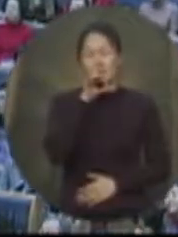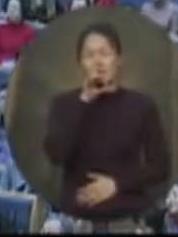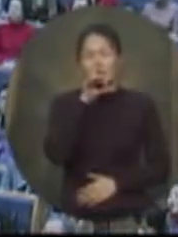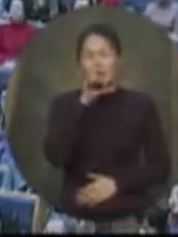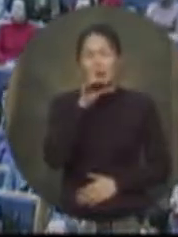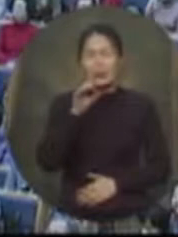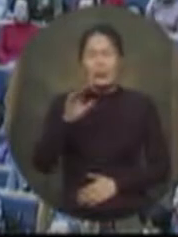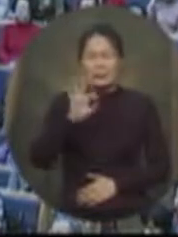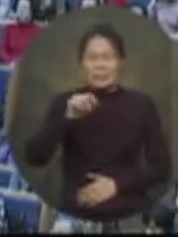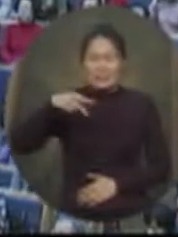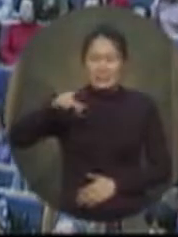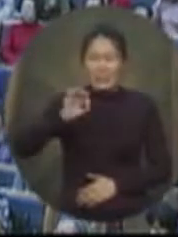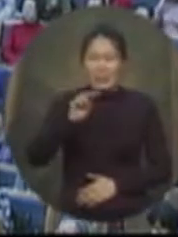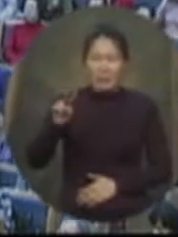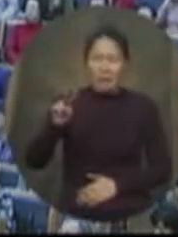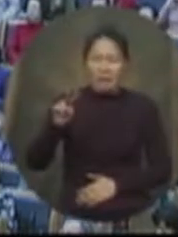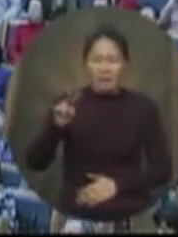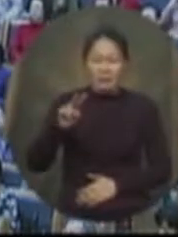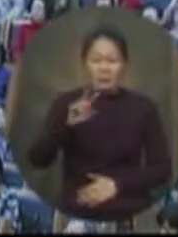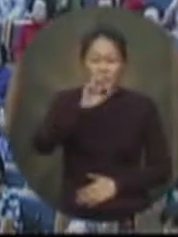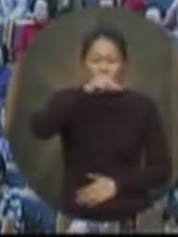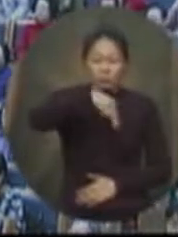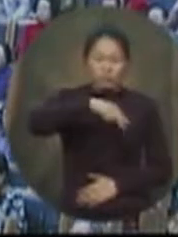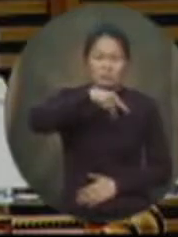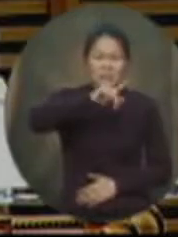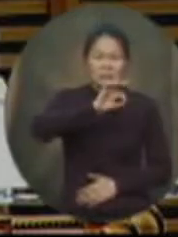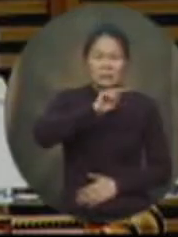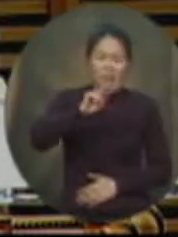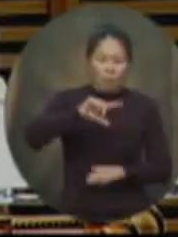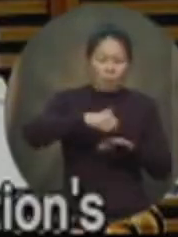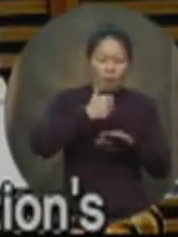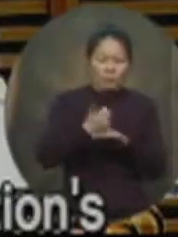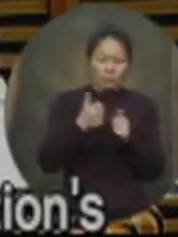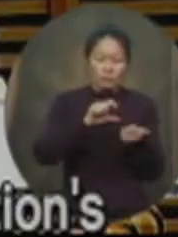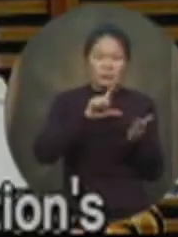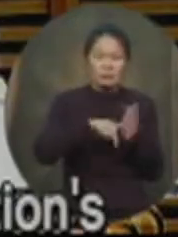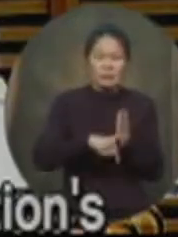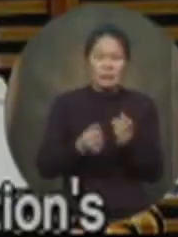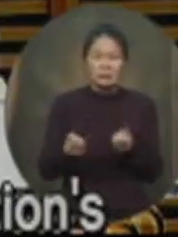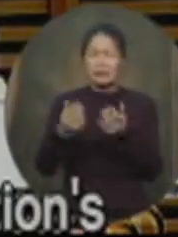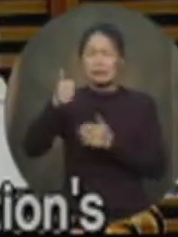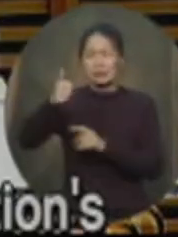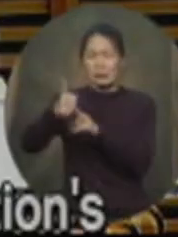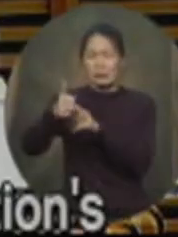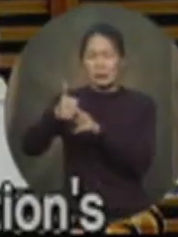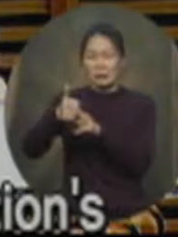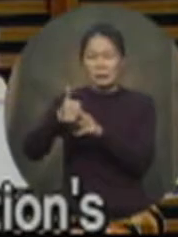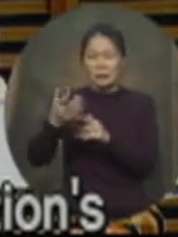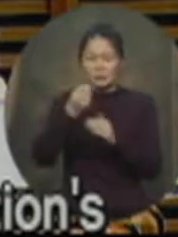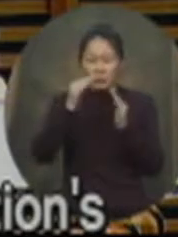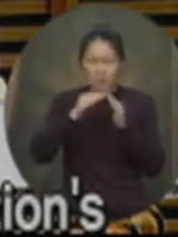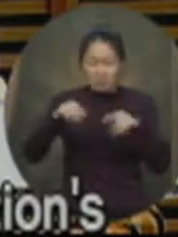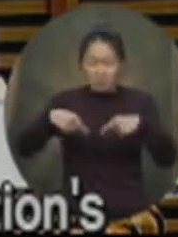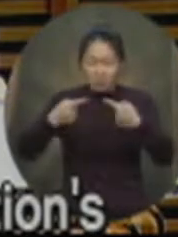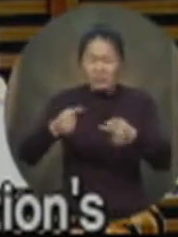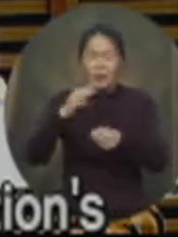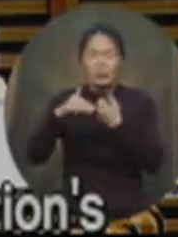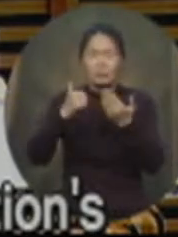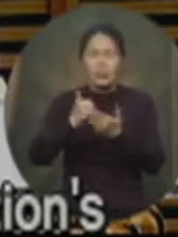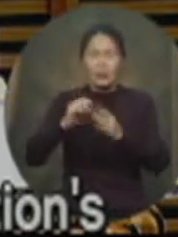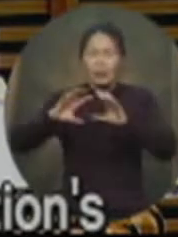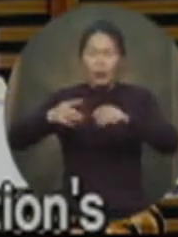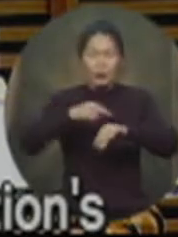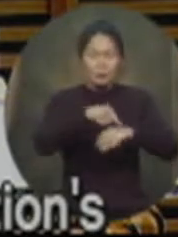루시아 왕이 죽었을 때 그는 제 3장 이었어요 그는 성전에 들어가서 하나님께 나라와 민족의